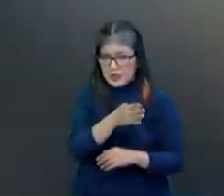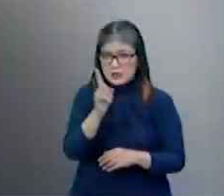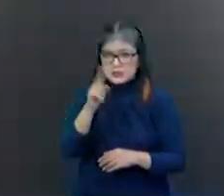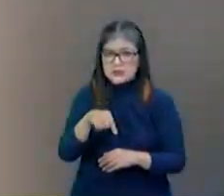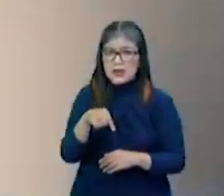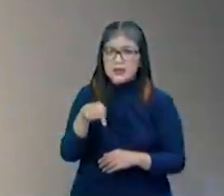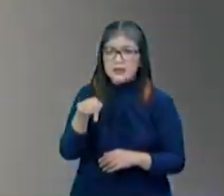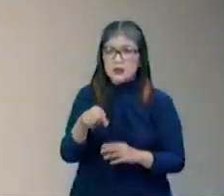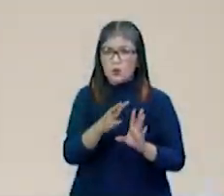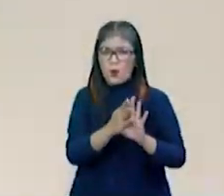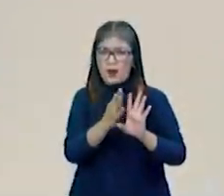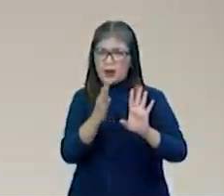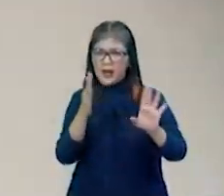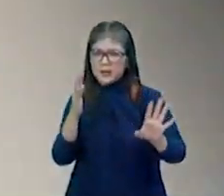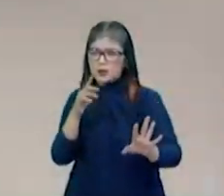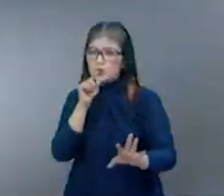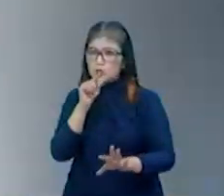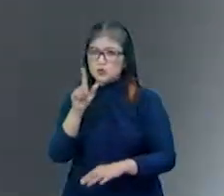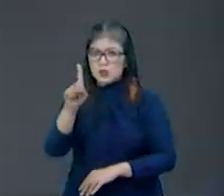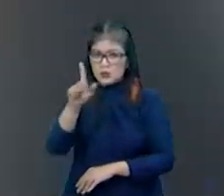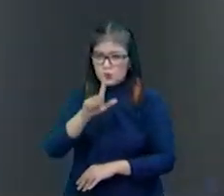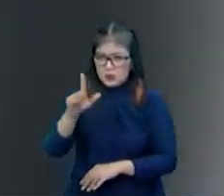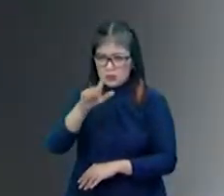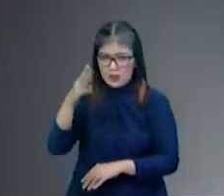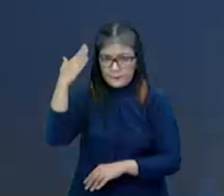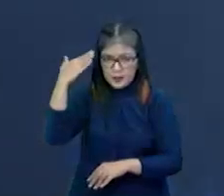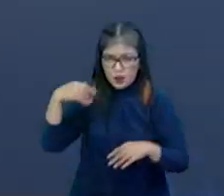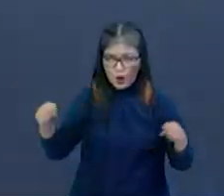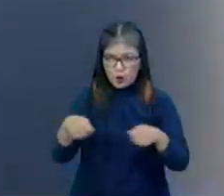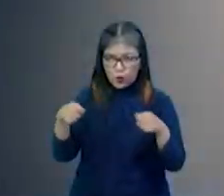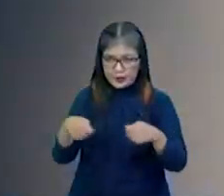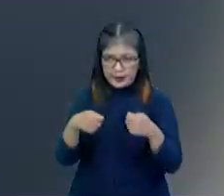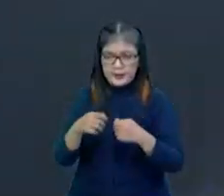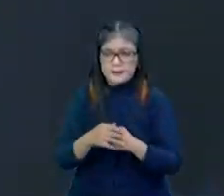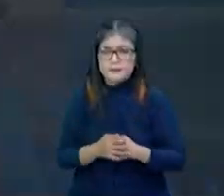liter minyak goreng. Tim Liputan iNews melaporkan.